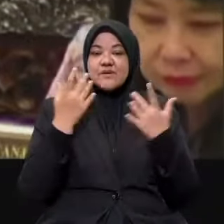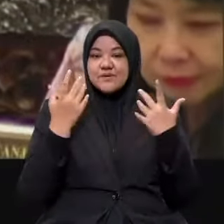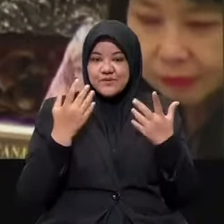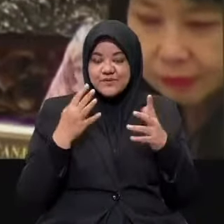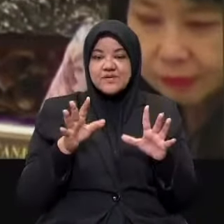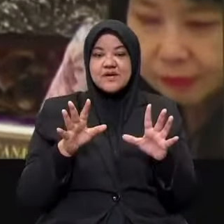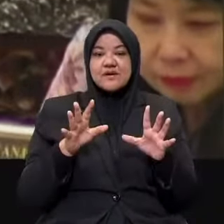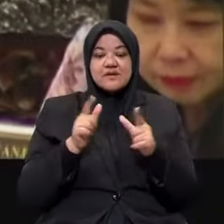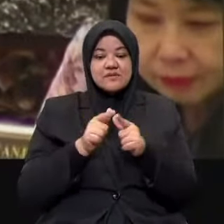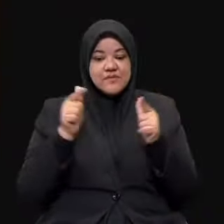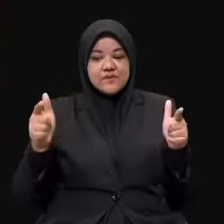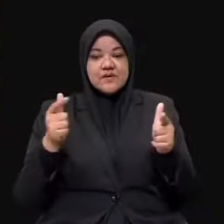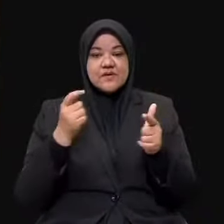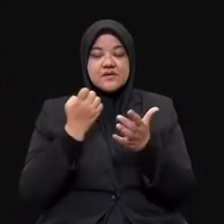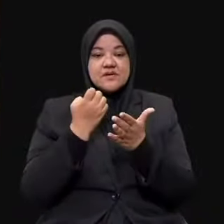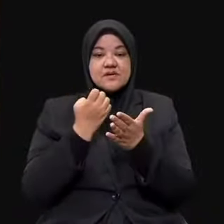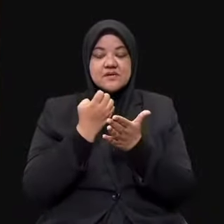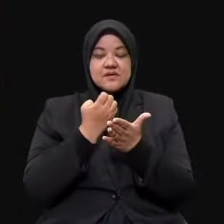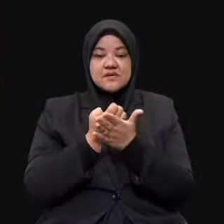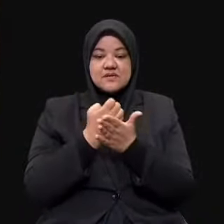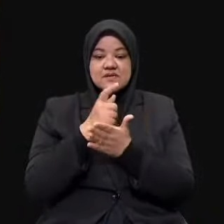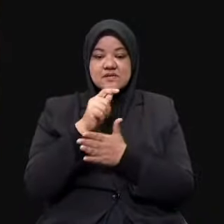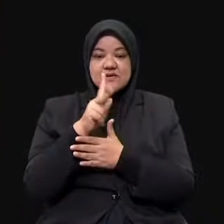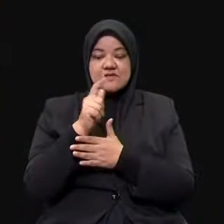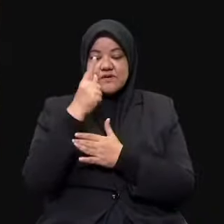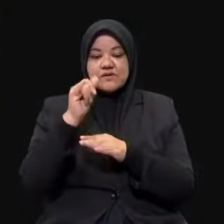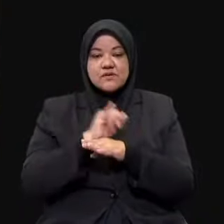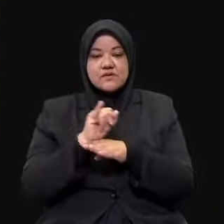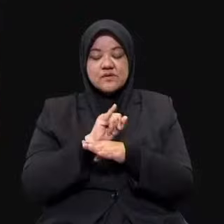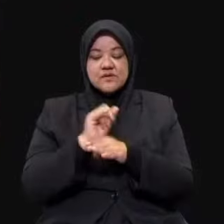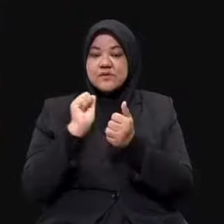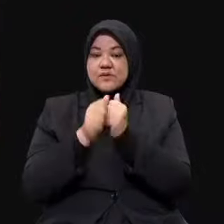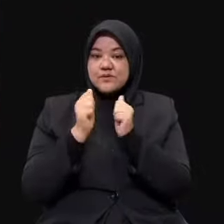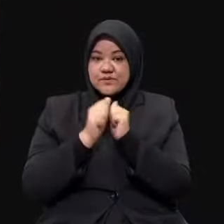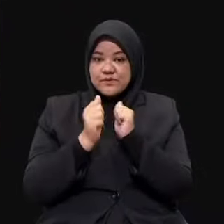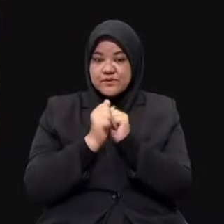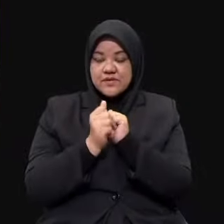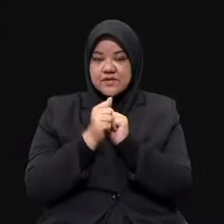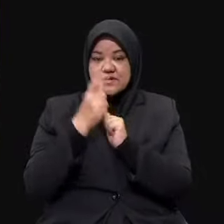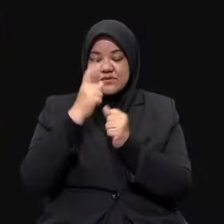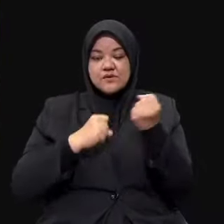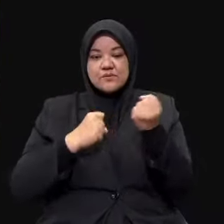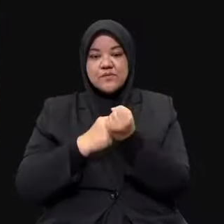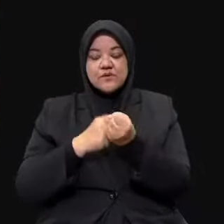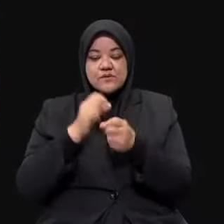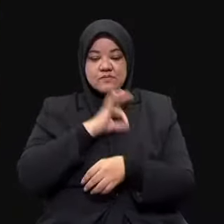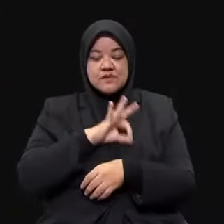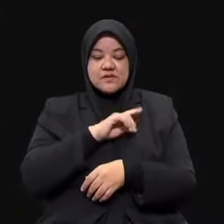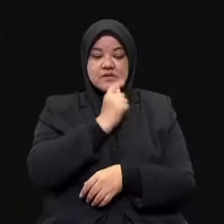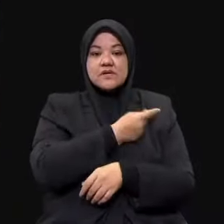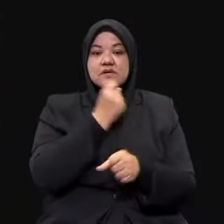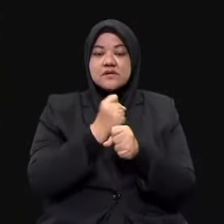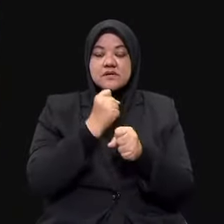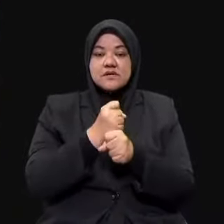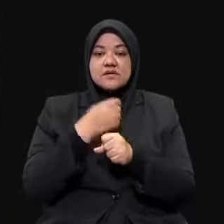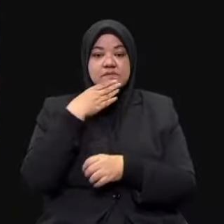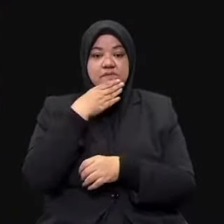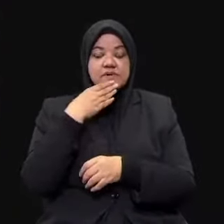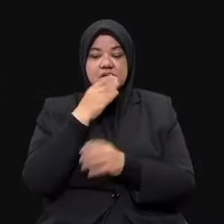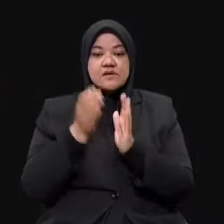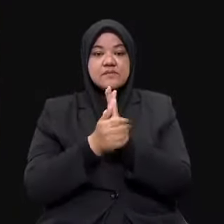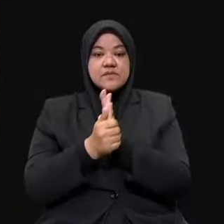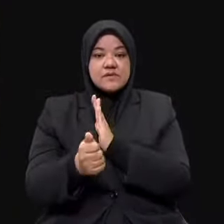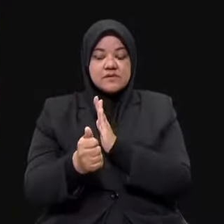pun kita perluaskan ekosistem ttivet kepada industri sektor sukan bagi menyokong penghasilan tenaga kerja belia